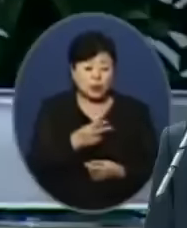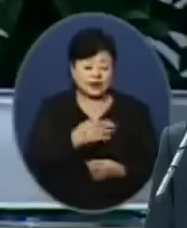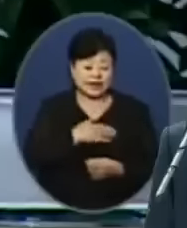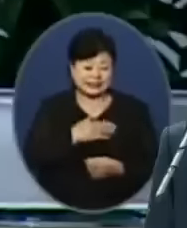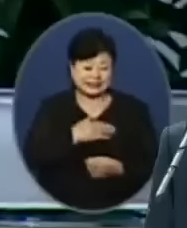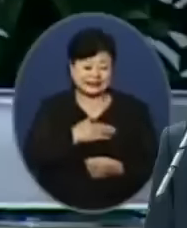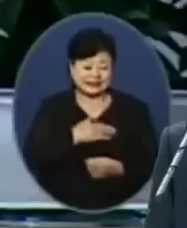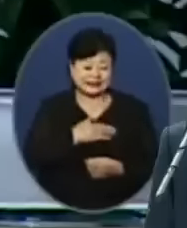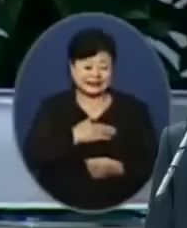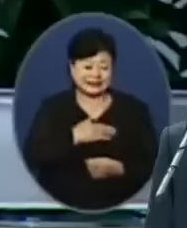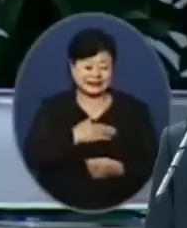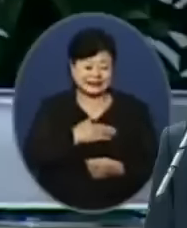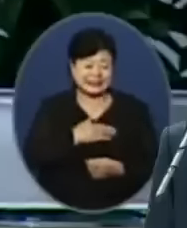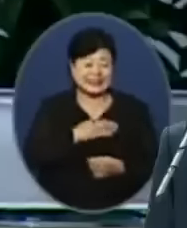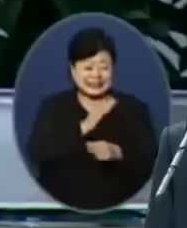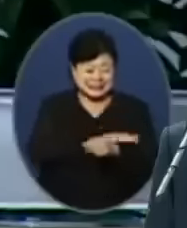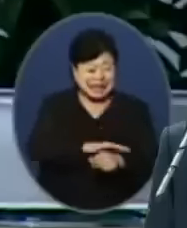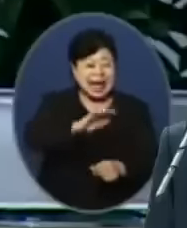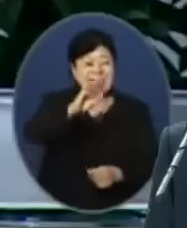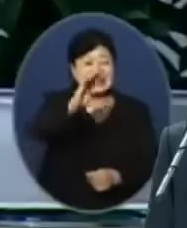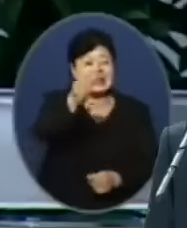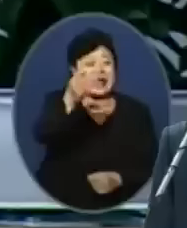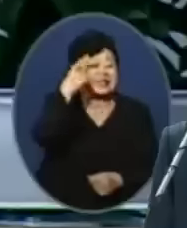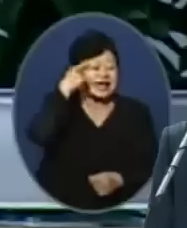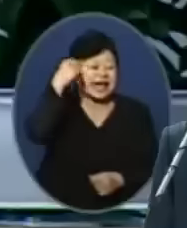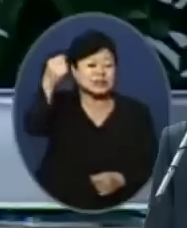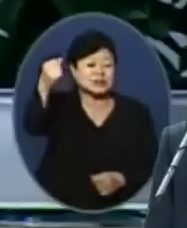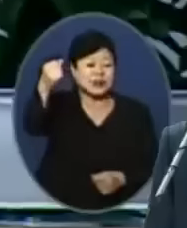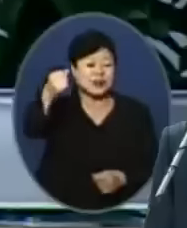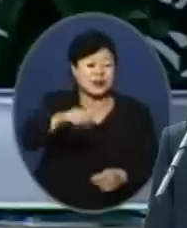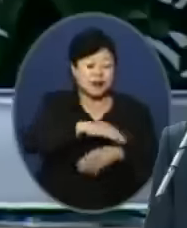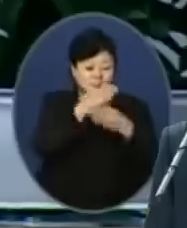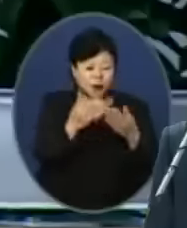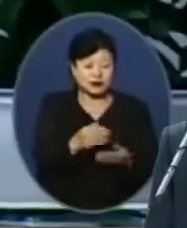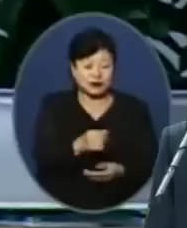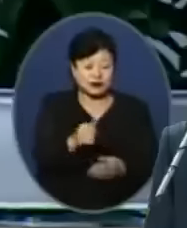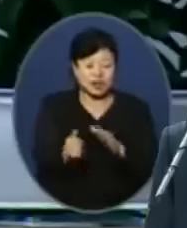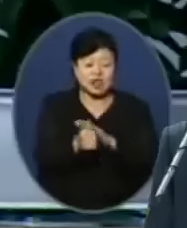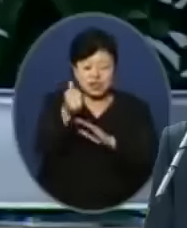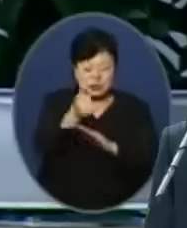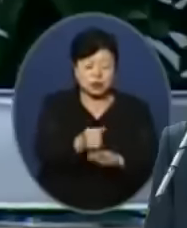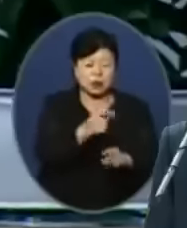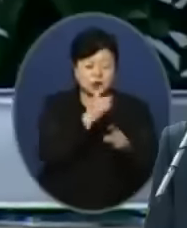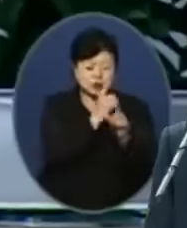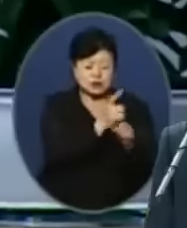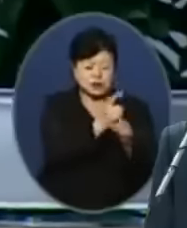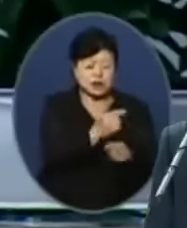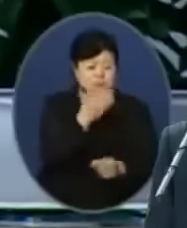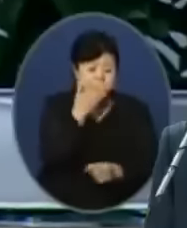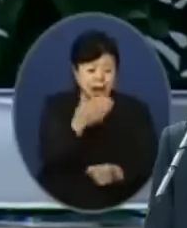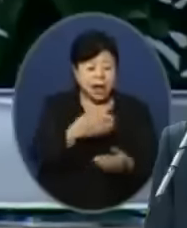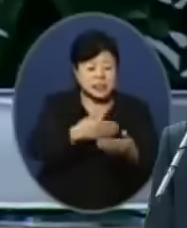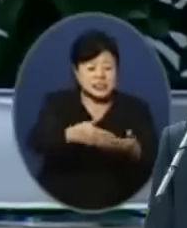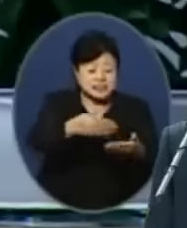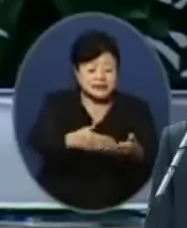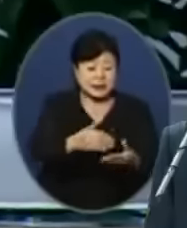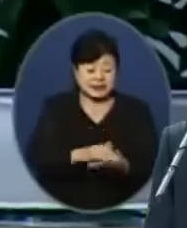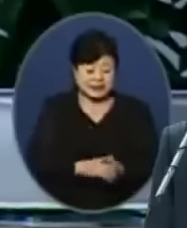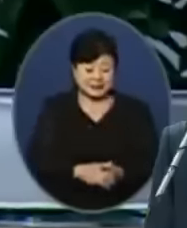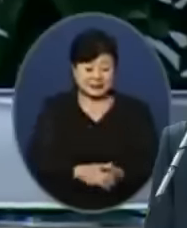나는 잘 된다고 생각하고 모든 것이 성공하고 승리하는 아름다운 그림을 마음속에